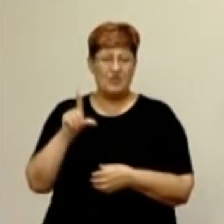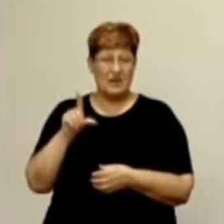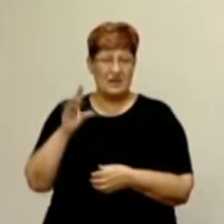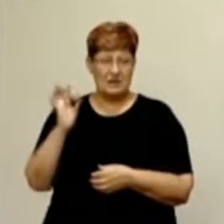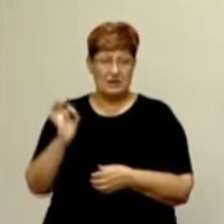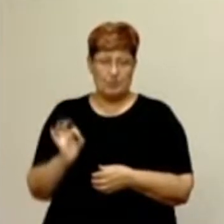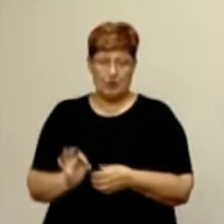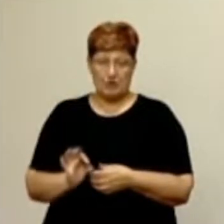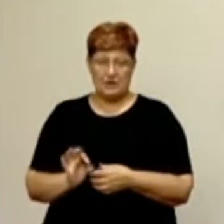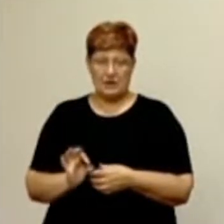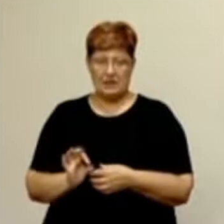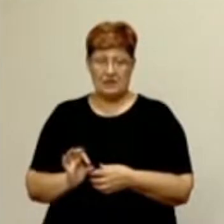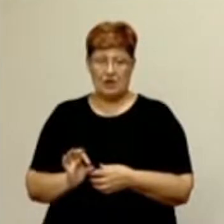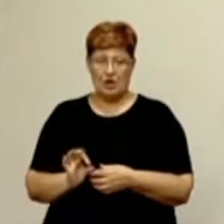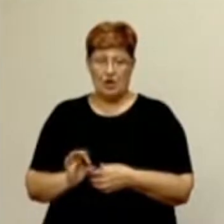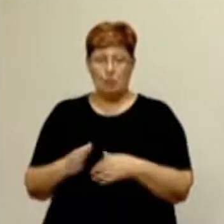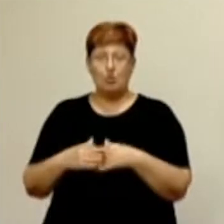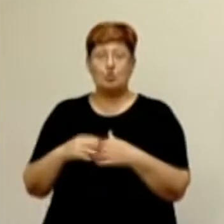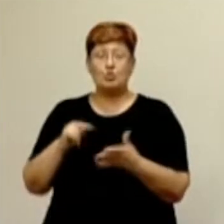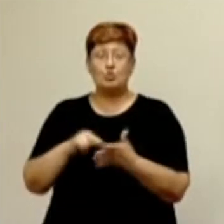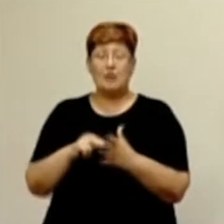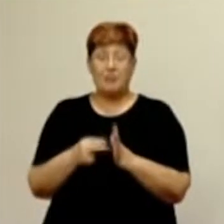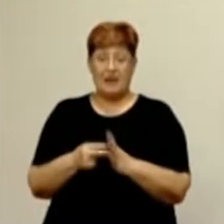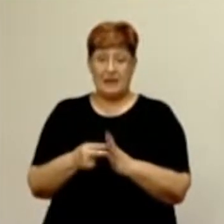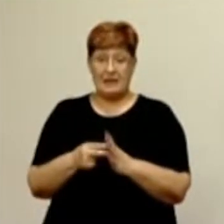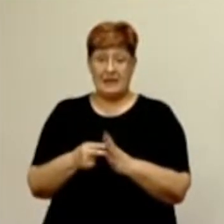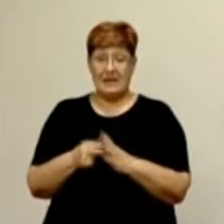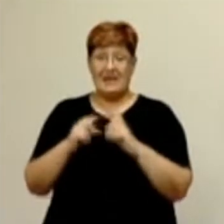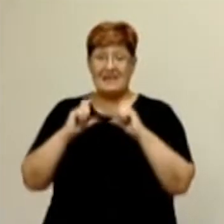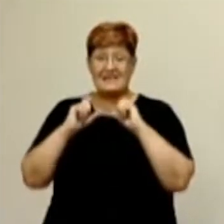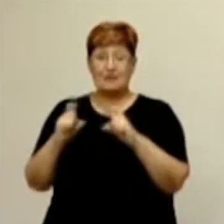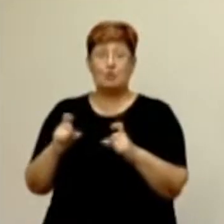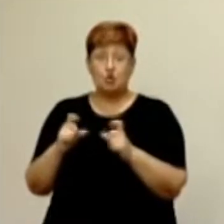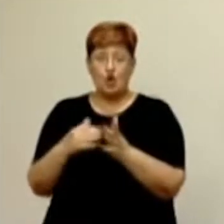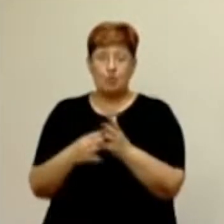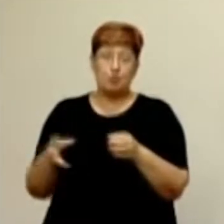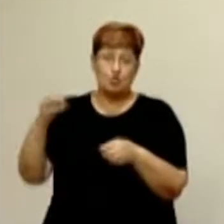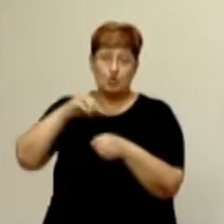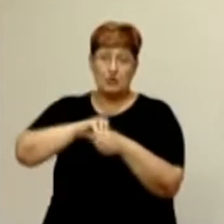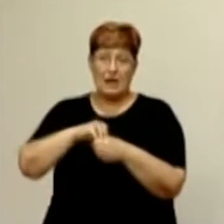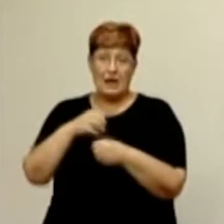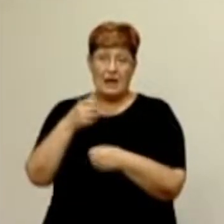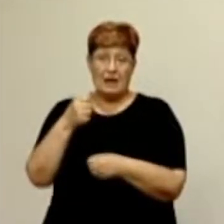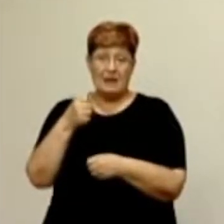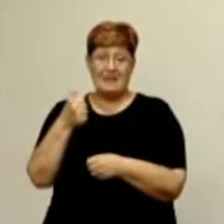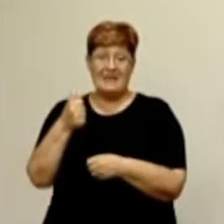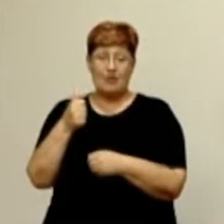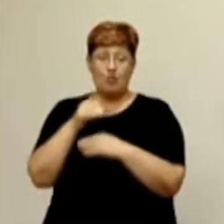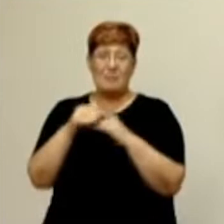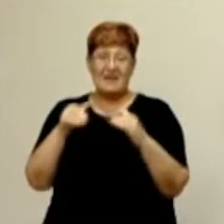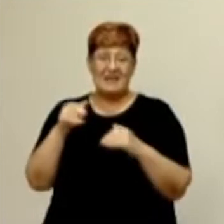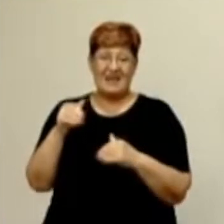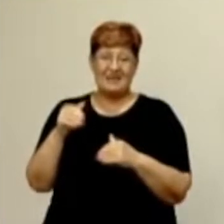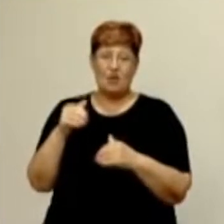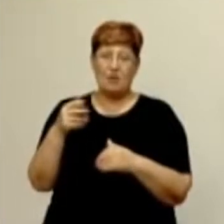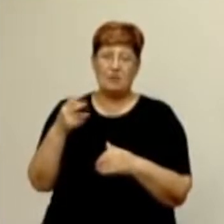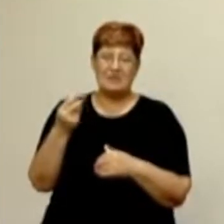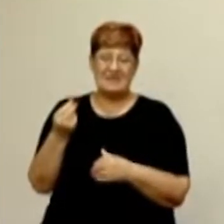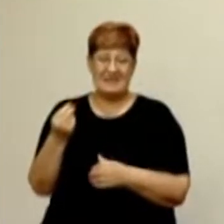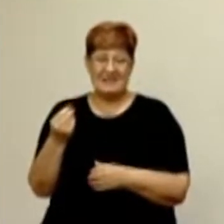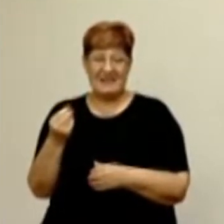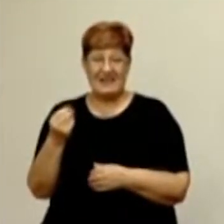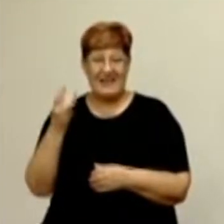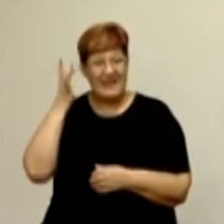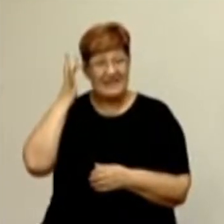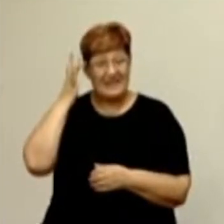postoji neravnopravna raspodela novca iz budžeta, odnosno da se za medije koji su bliski Srpskoj naprednoj stranci izdvajaju milionski iznosi, dok se